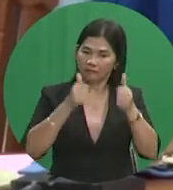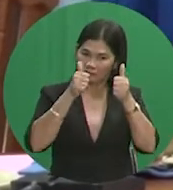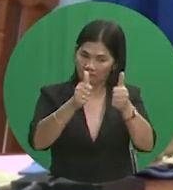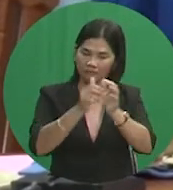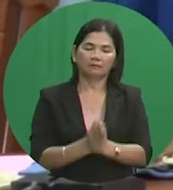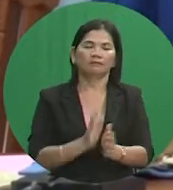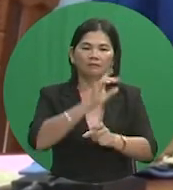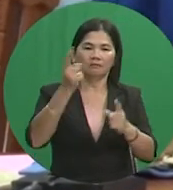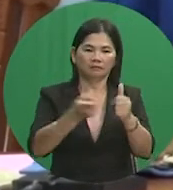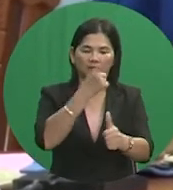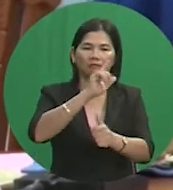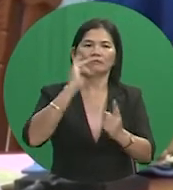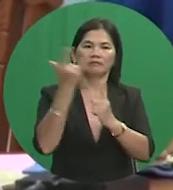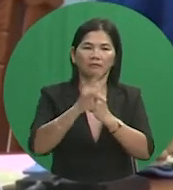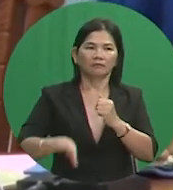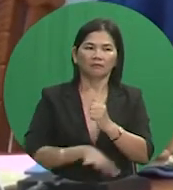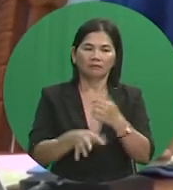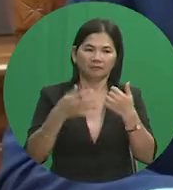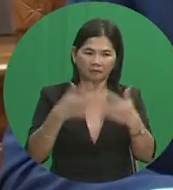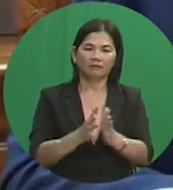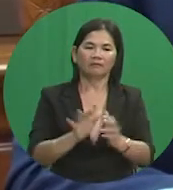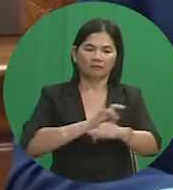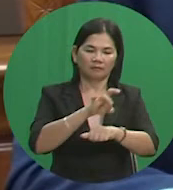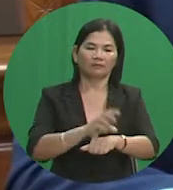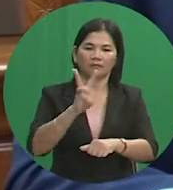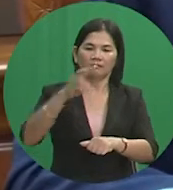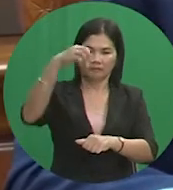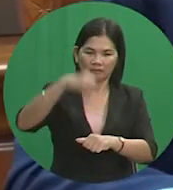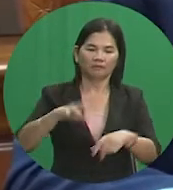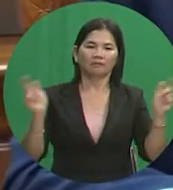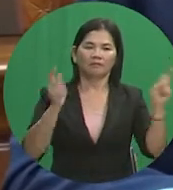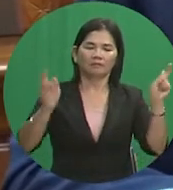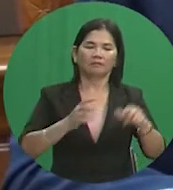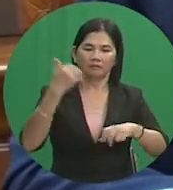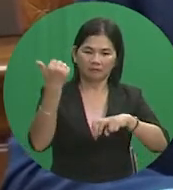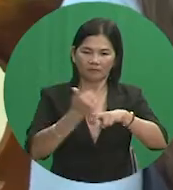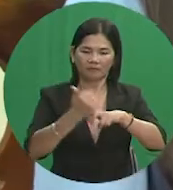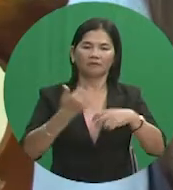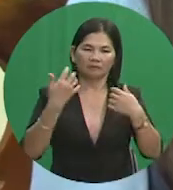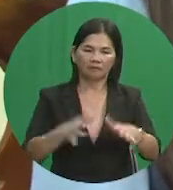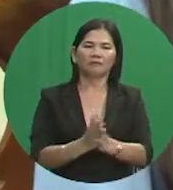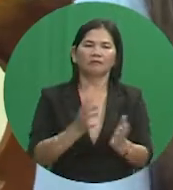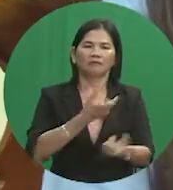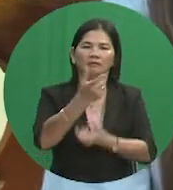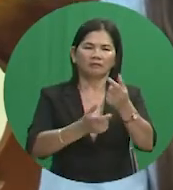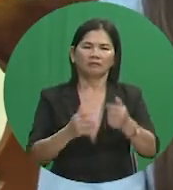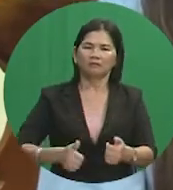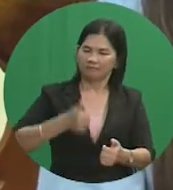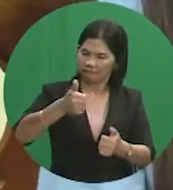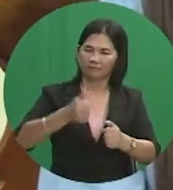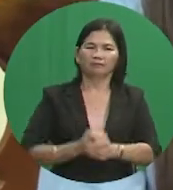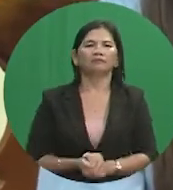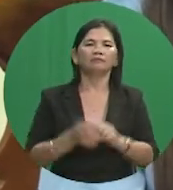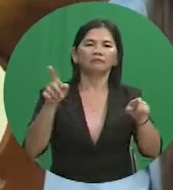កាលពីមុនចូលឆ្នាំប្រពៃណីជាតិខ្មែរនិងក្នុងរយៈពេល3ថ្ងៃនៃពិធីបុណ្យចូលឆ្នាំដែលរាល់កិច្ចការងារបានដំណើរការទៅដោយរលូន